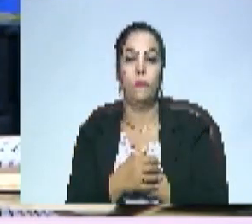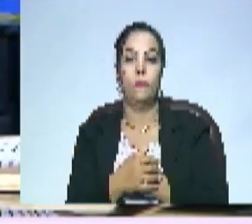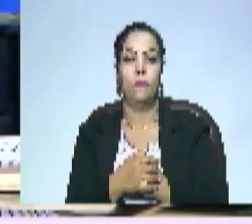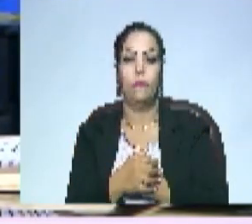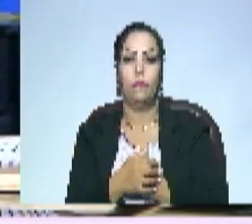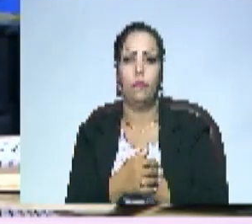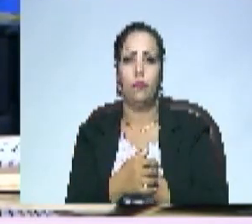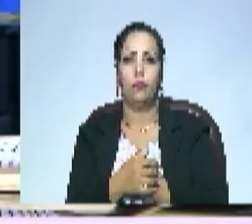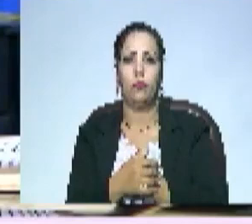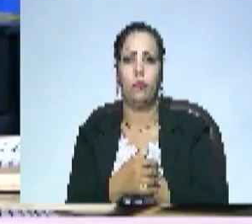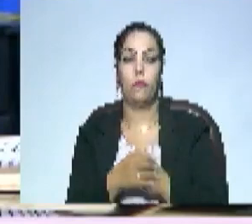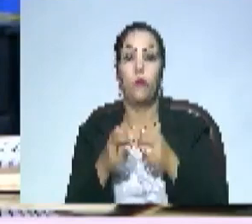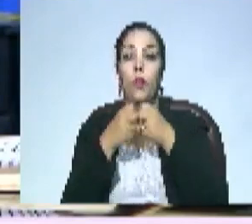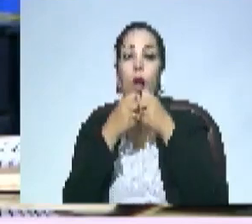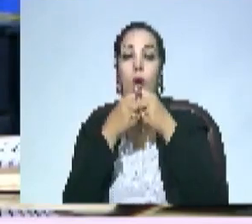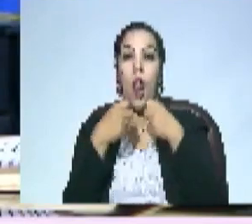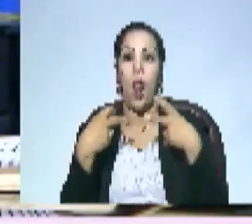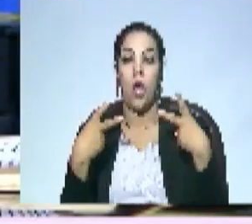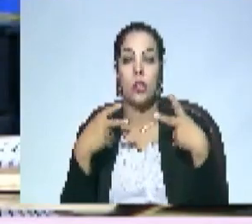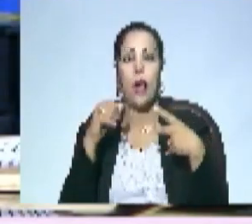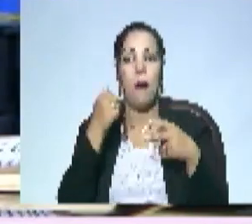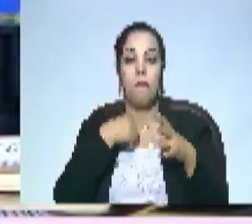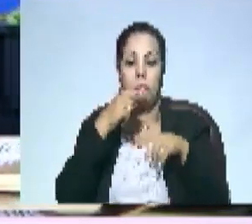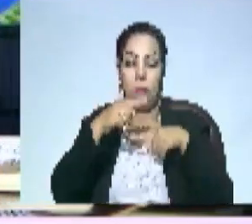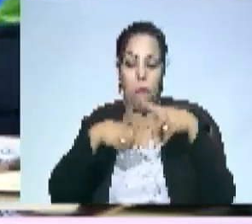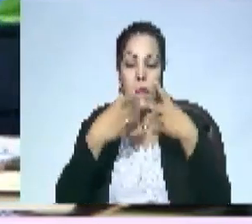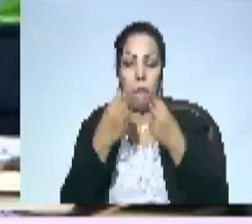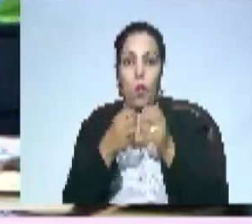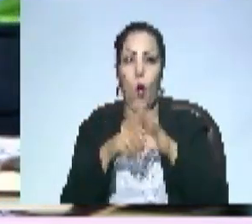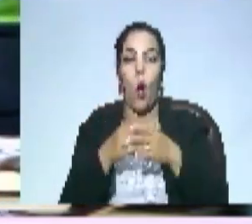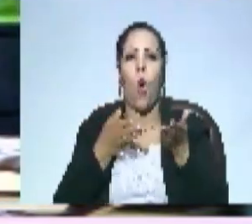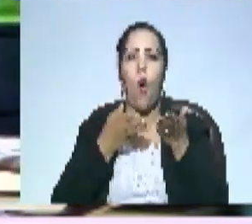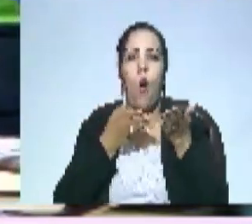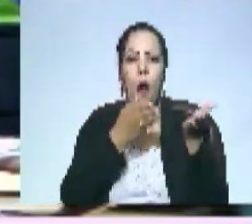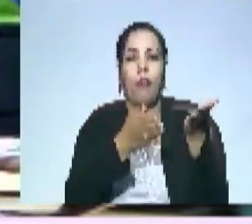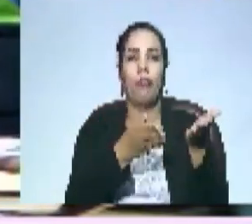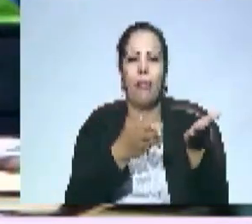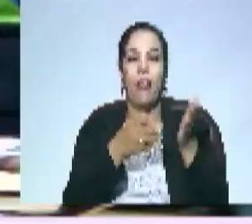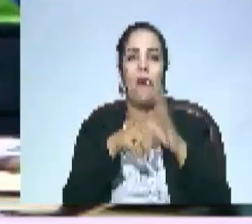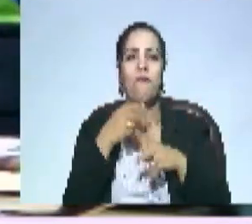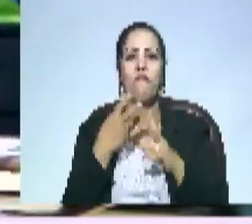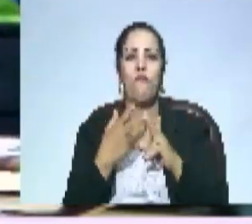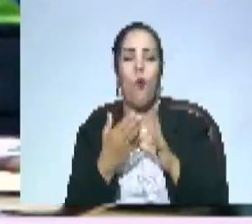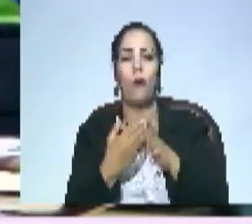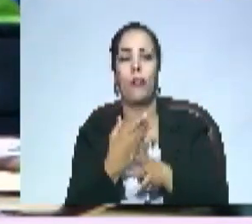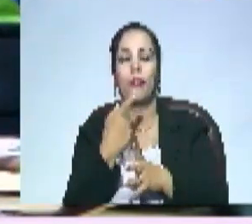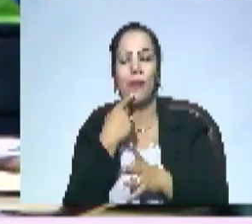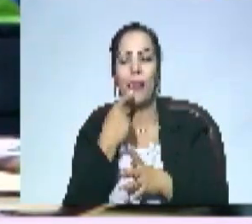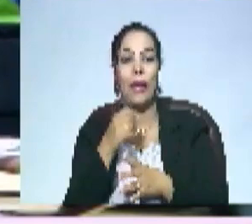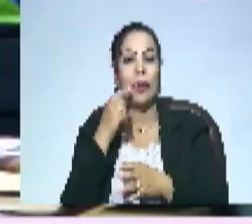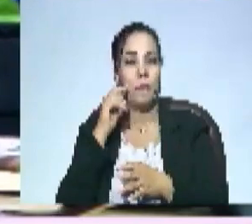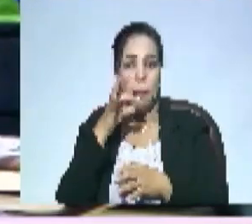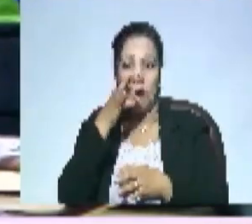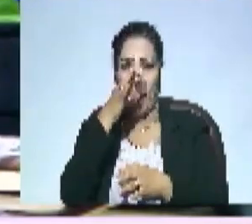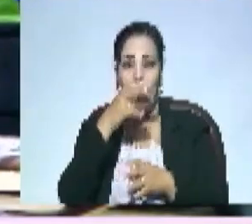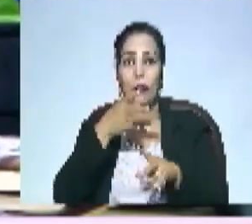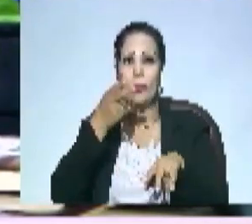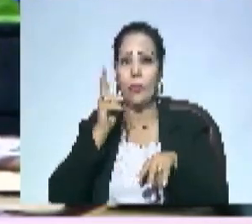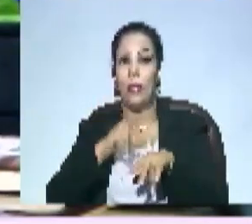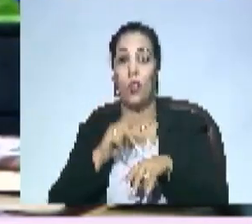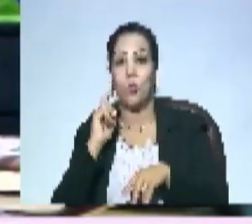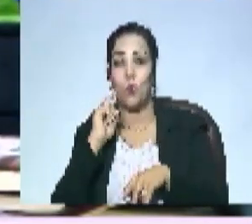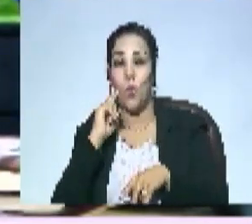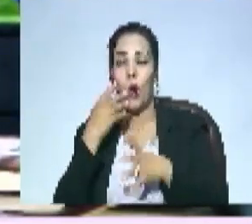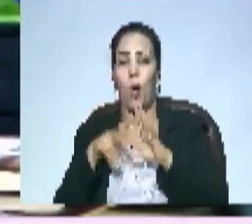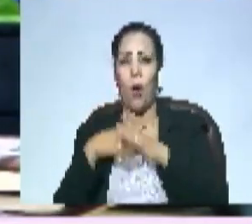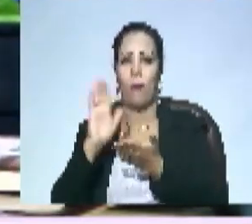خلصنا خلصنا الكنالوني بتاعنا وحطيناه في الفرن خدنا الكنالوني الحلو قليناه طلع زي ما احنا